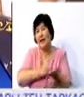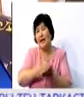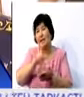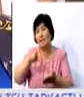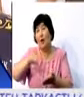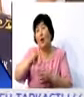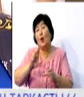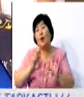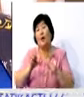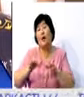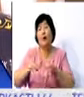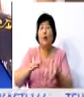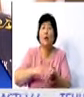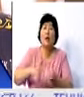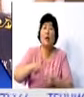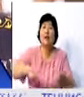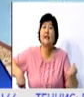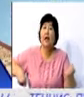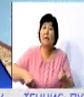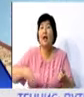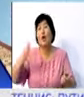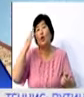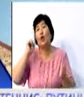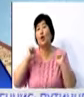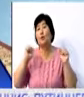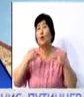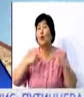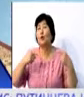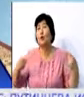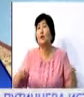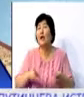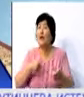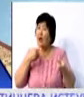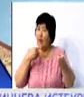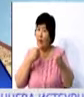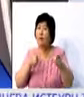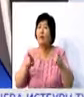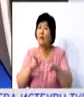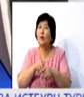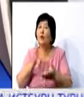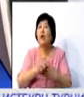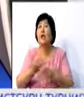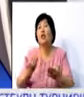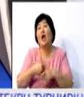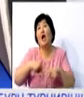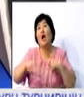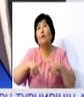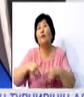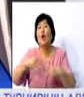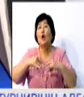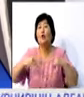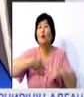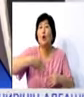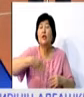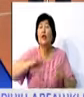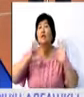Олар шахмат, тоғызқұмалақ, бильярд сынды интеллектуалды спорт түрлерімен қатар пневматикалық винтовкадан ату, шағын футбол, үстел теннисі, волейболдан